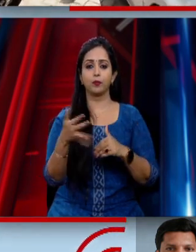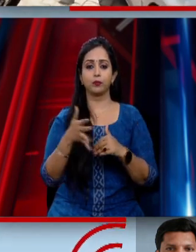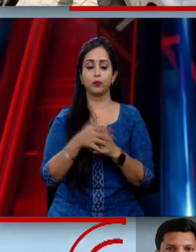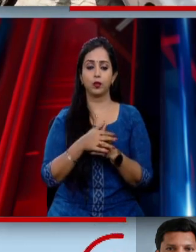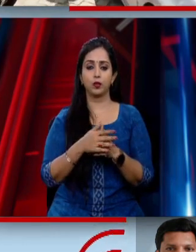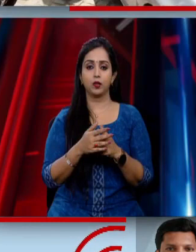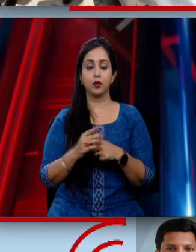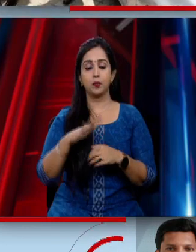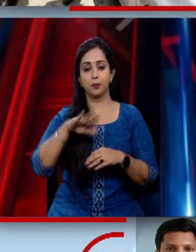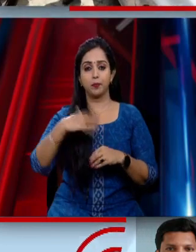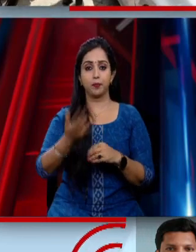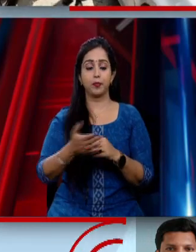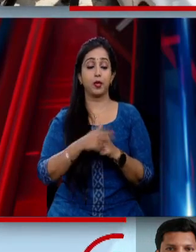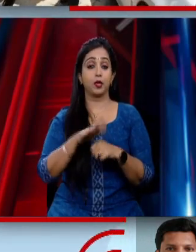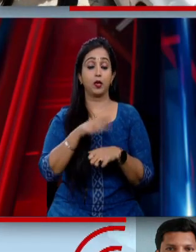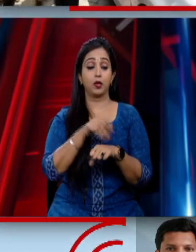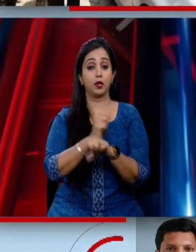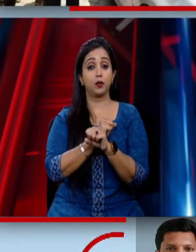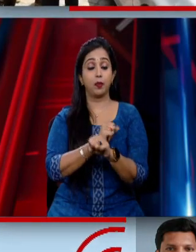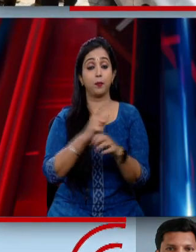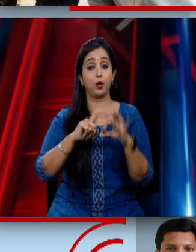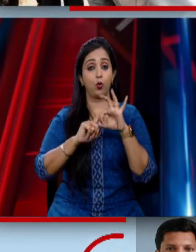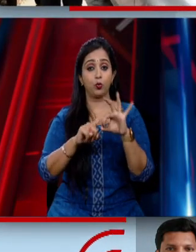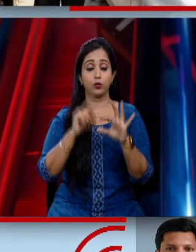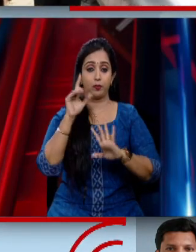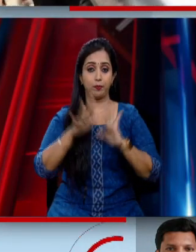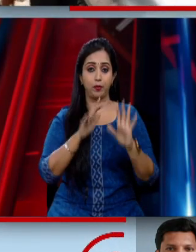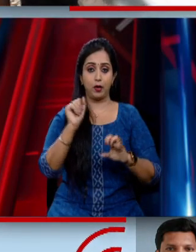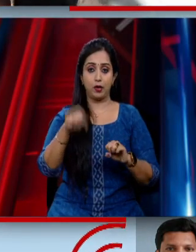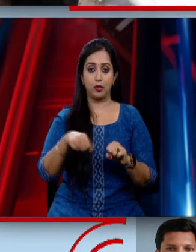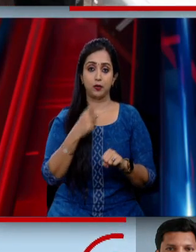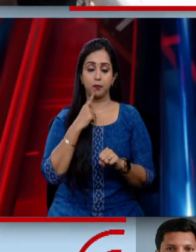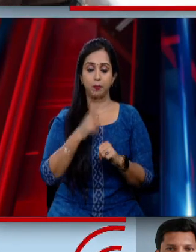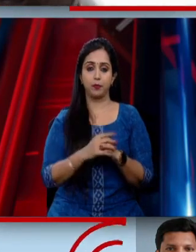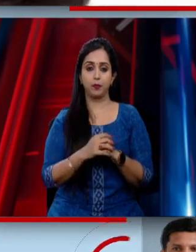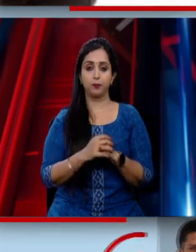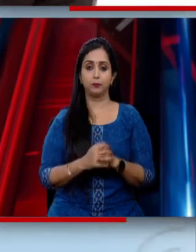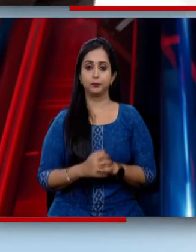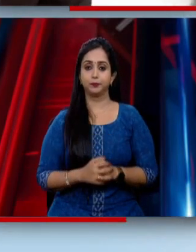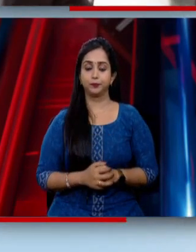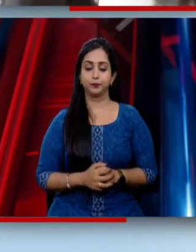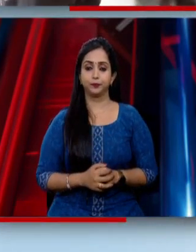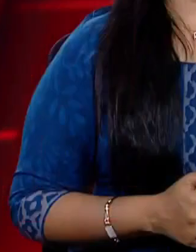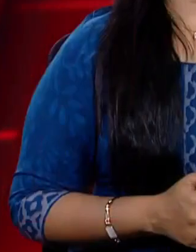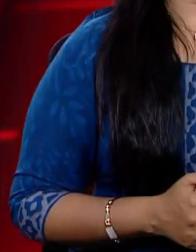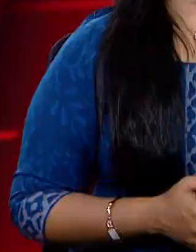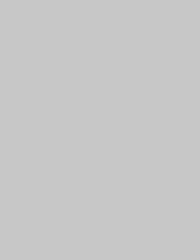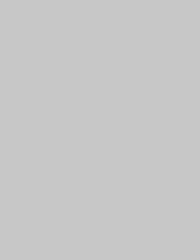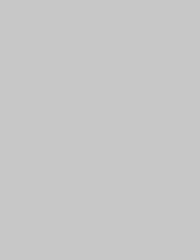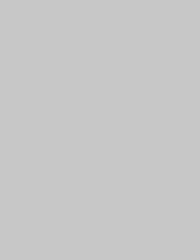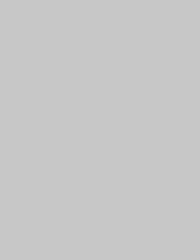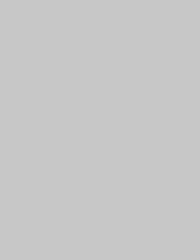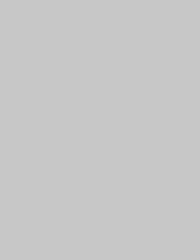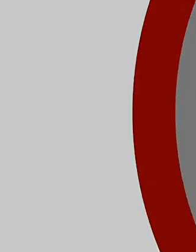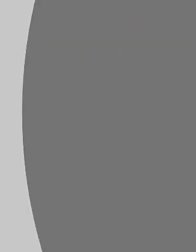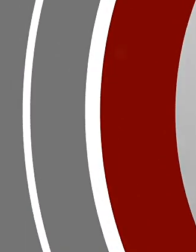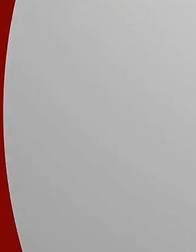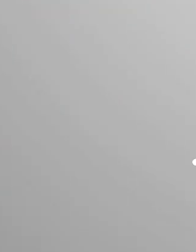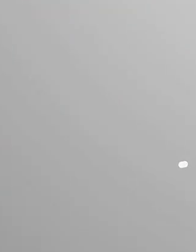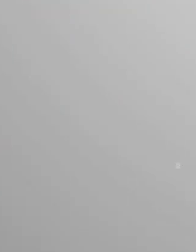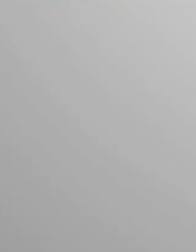കൂടുതൽ പിന്നീട് കസ്റ്റഡി ആവശ്യപ്പെടാം എന്നാണ് ഇ ഡിയുടെ ഇപ്പോഴത്തെ നിലപാട്. ശീതൽ. ശരി ഷിജു. We'll be right back.